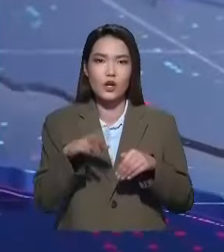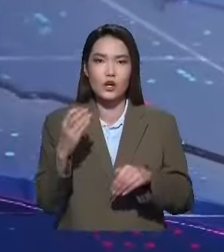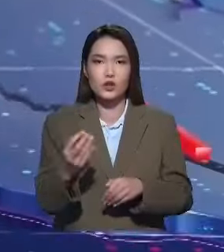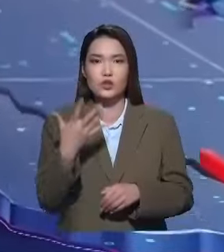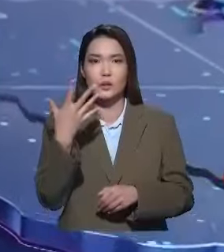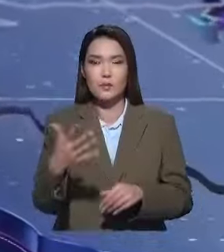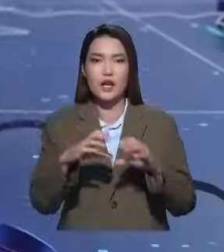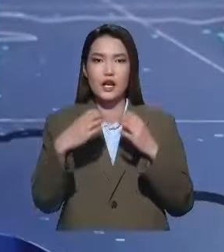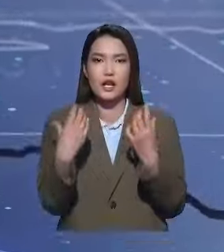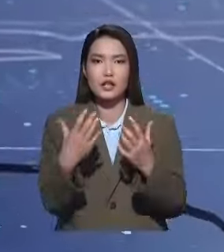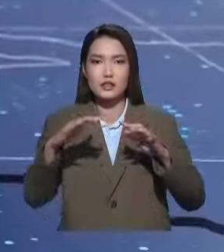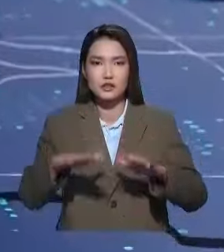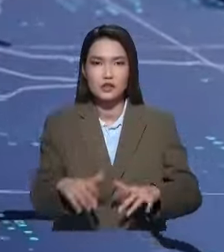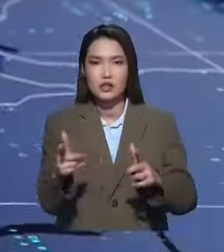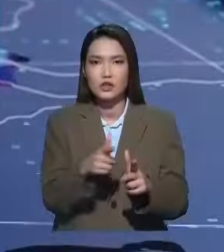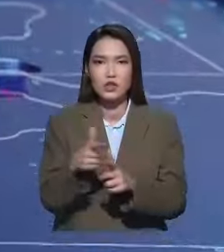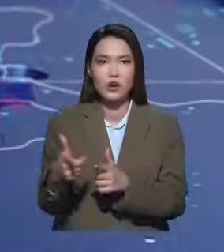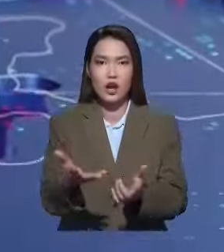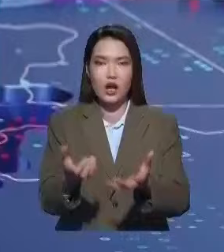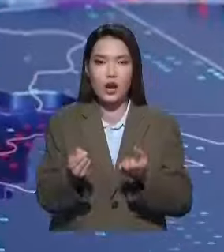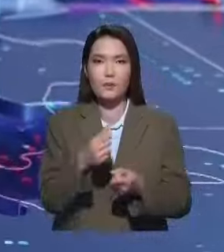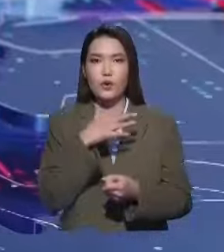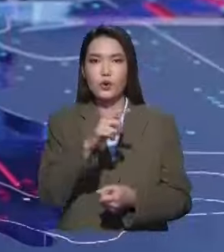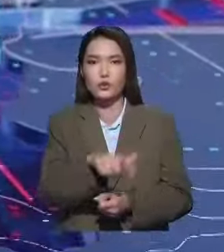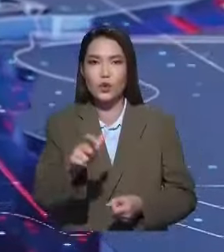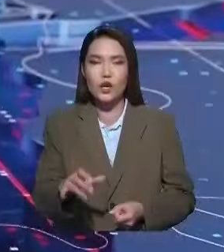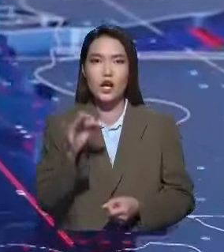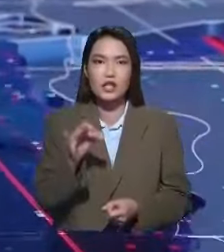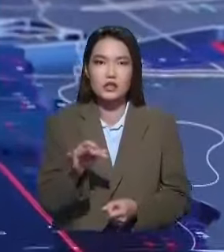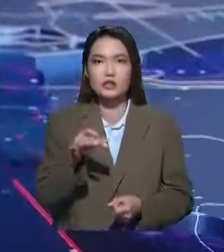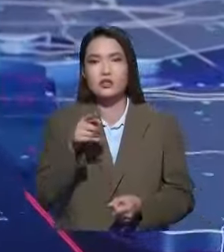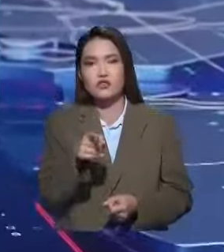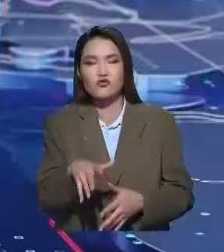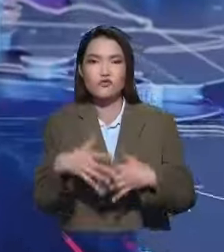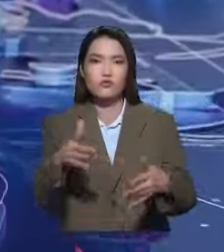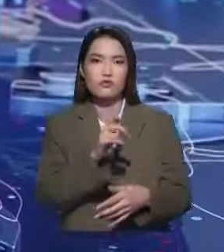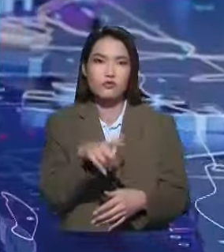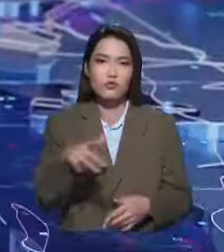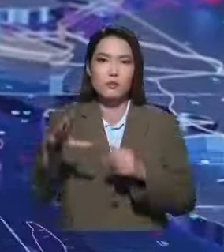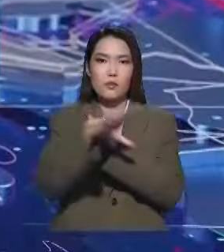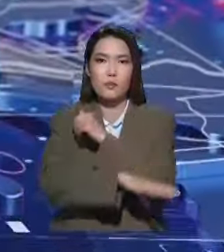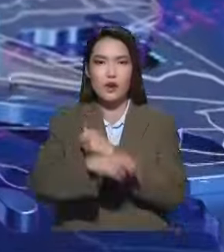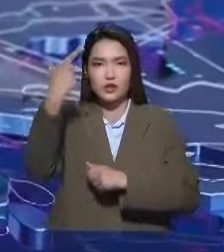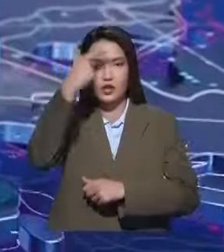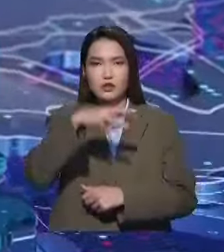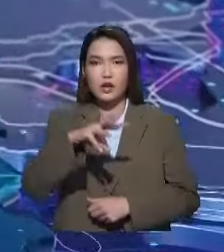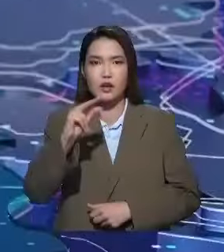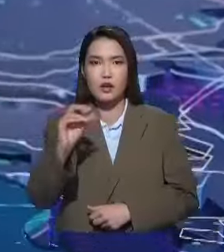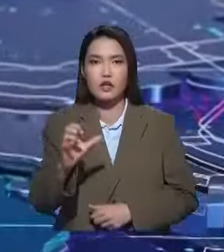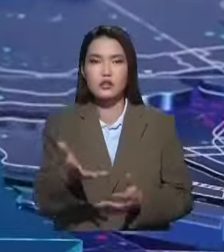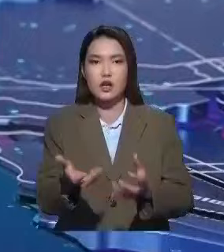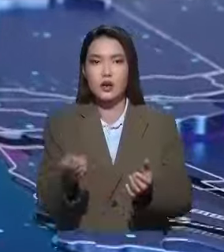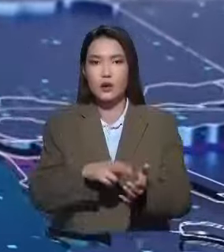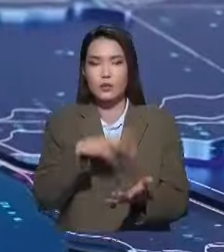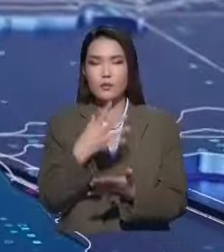еще 5 на стадионах. Они готовы принять по нескольку сотен, а то и тысяч человек. По последним данным МЧС, там разместились